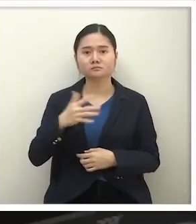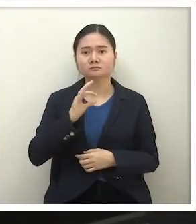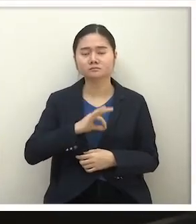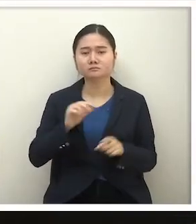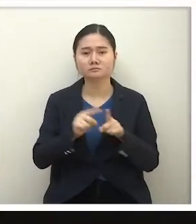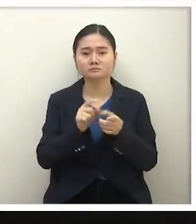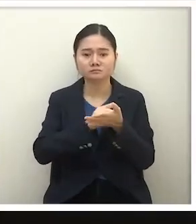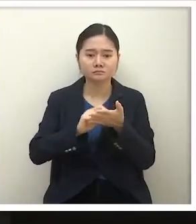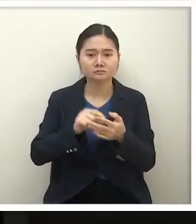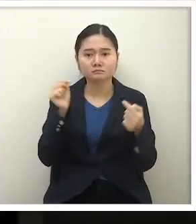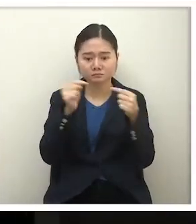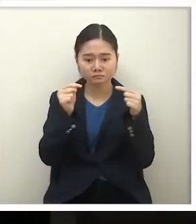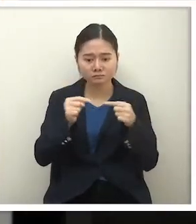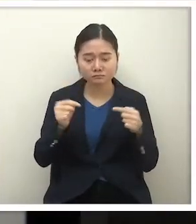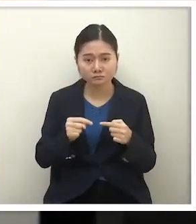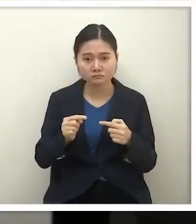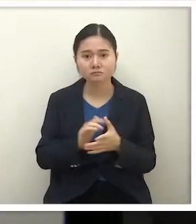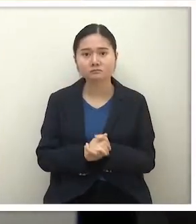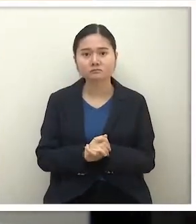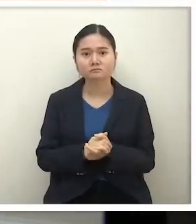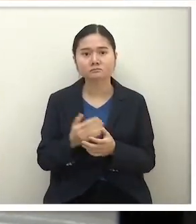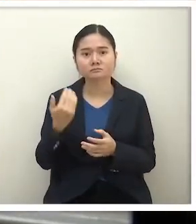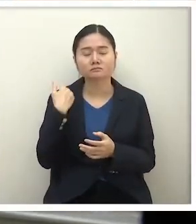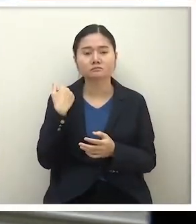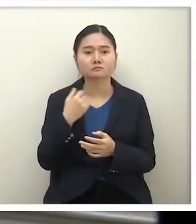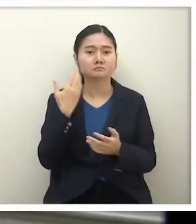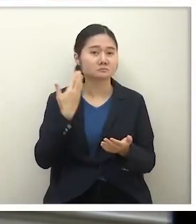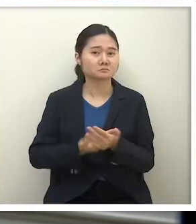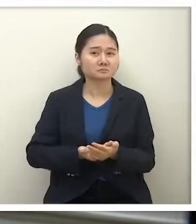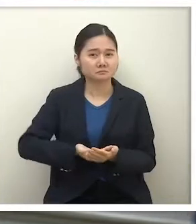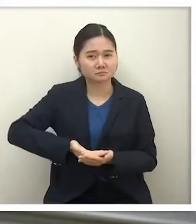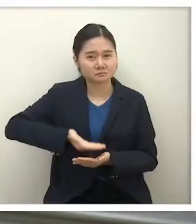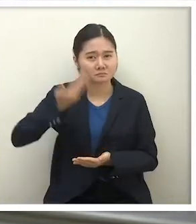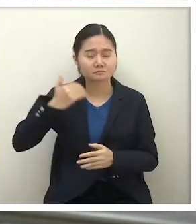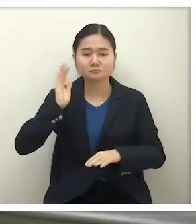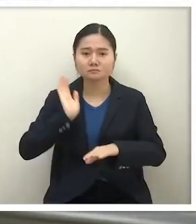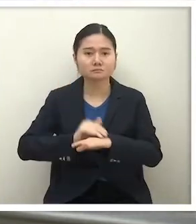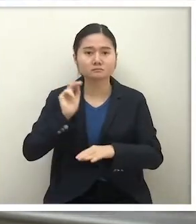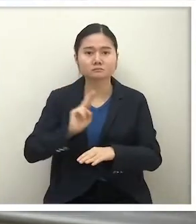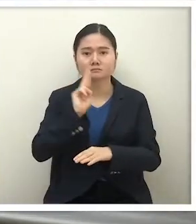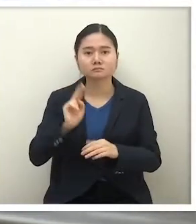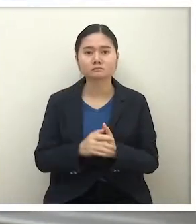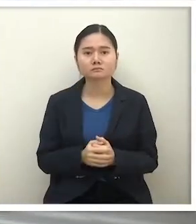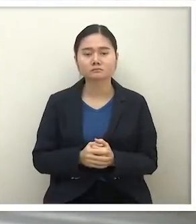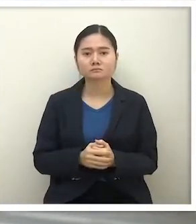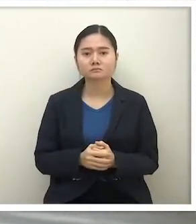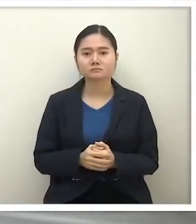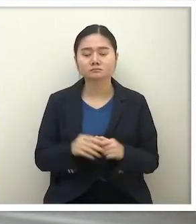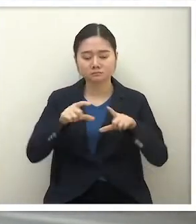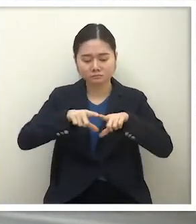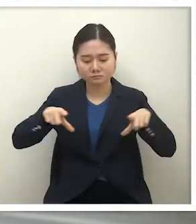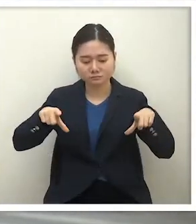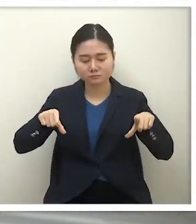ว่าสัมผัสได้ตรงตัวเป๊ะเนี่ยมันจะมีรุ่นที่แพงมากๆแบบมืออาชีพเขาใช้ก็คือมันจะเป็นเพจ